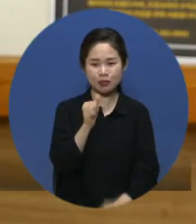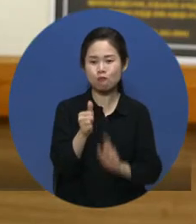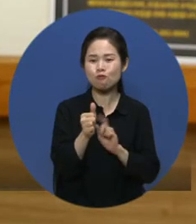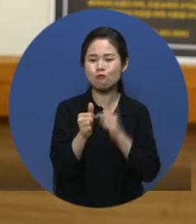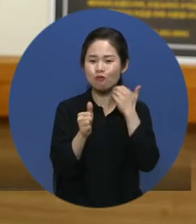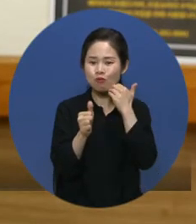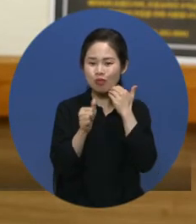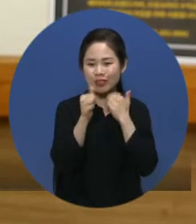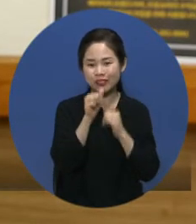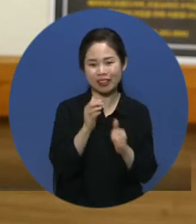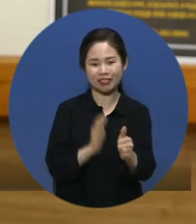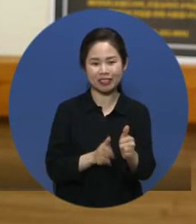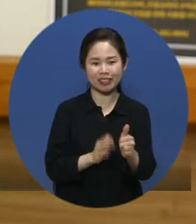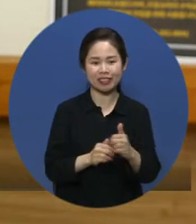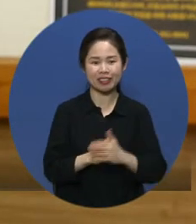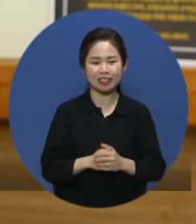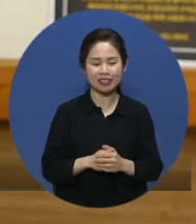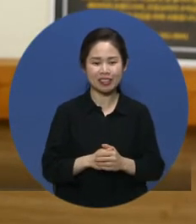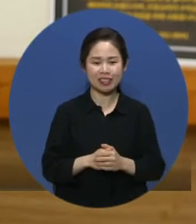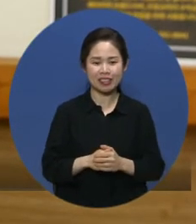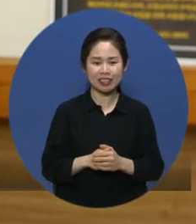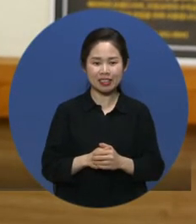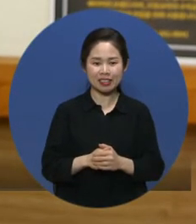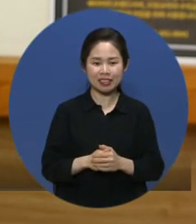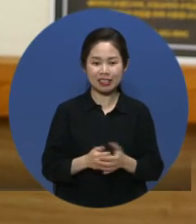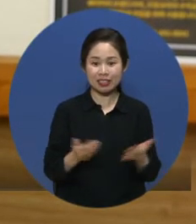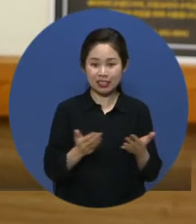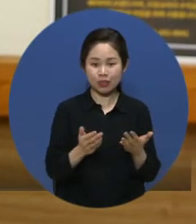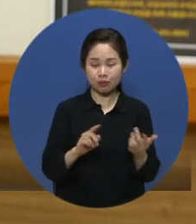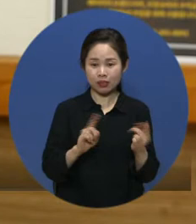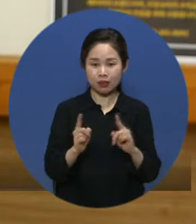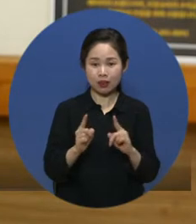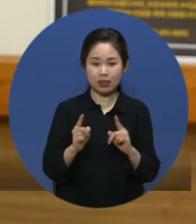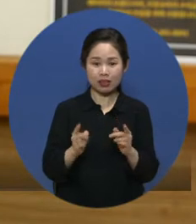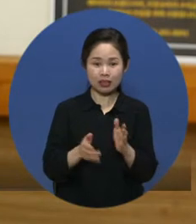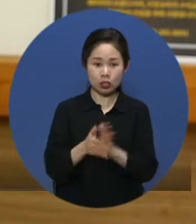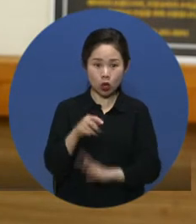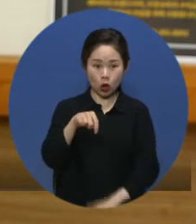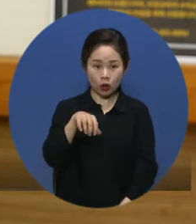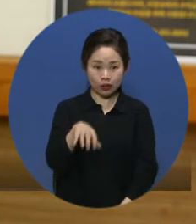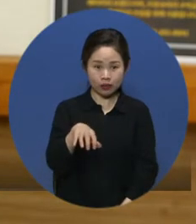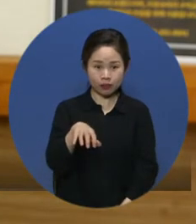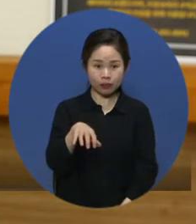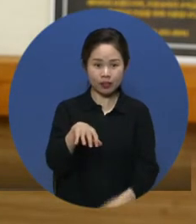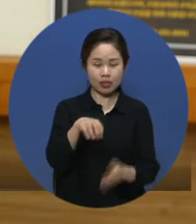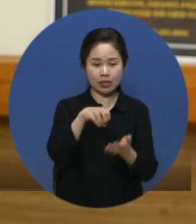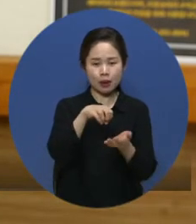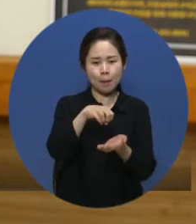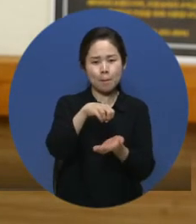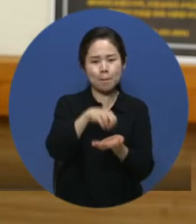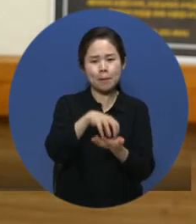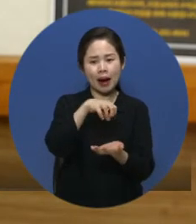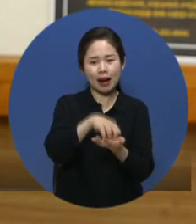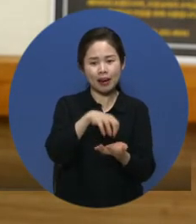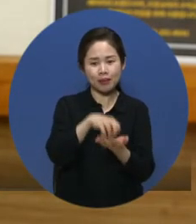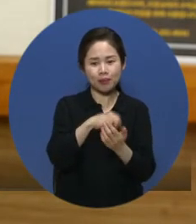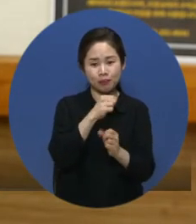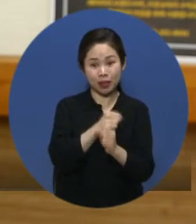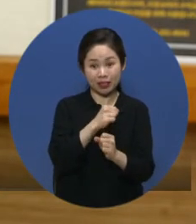저희 같은 이 직업재활 시설에서 특히 제과 제빵을 생산품으로 하는 직업재활